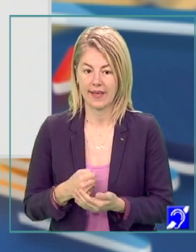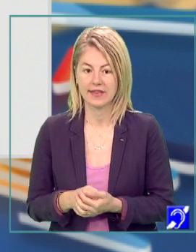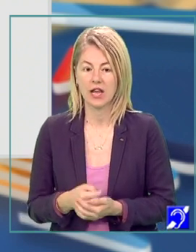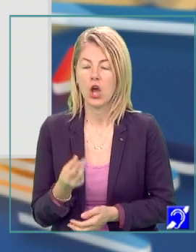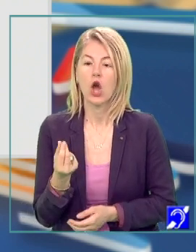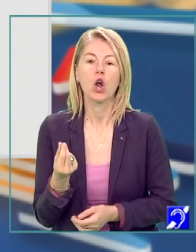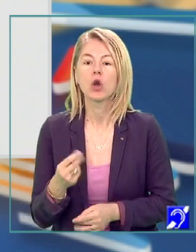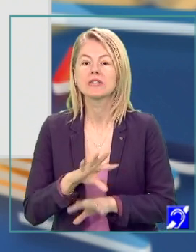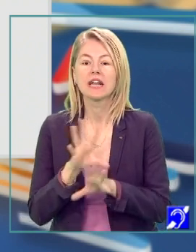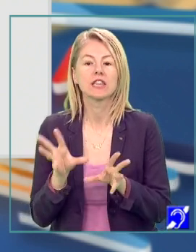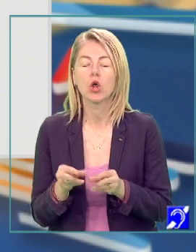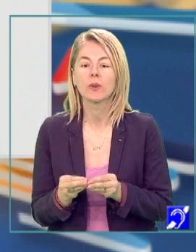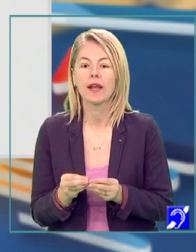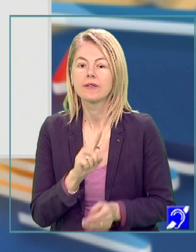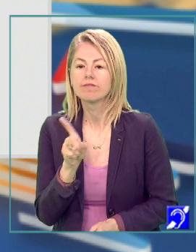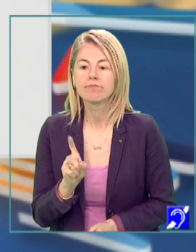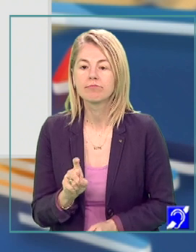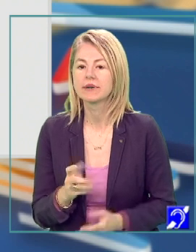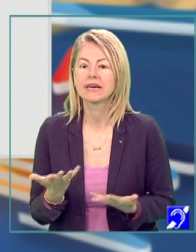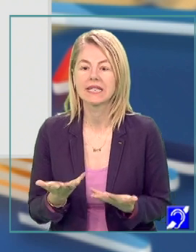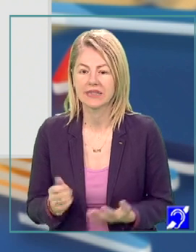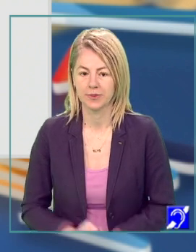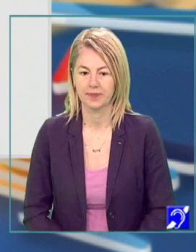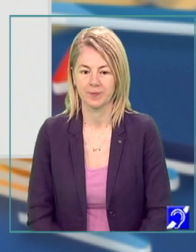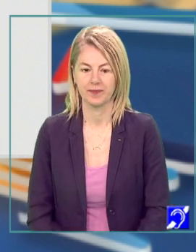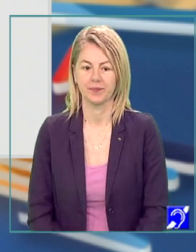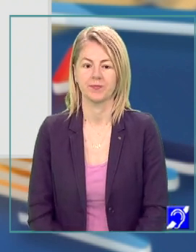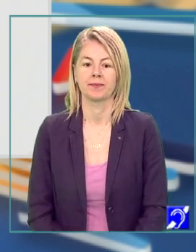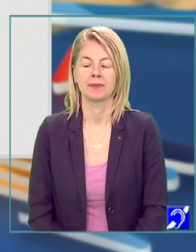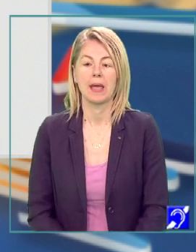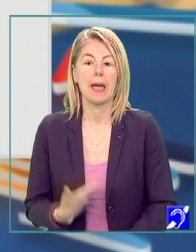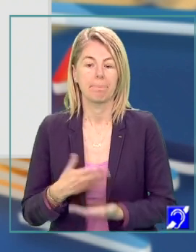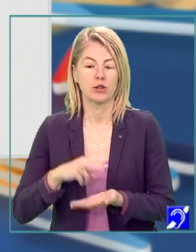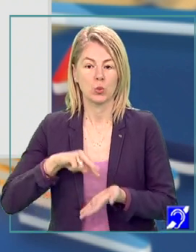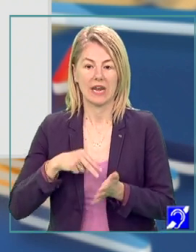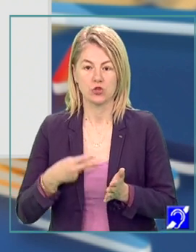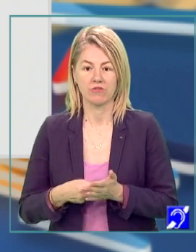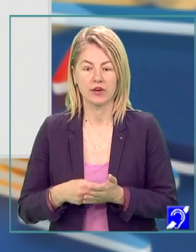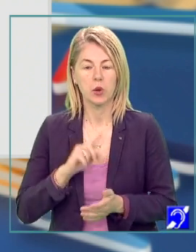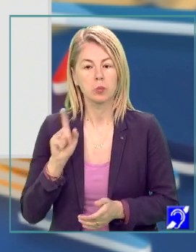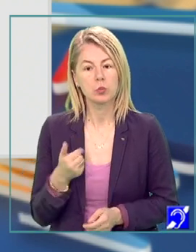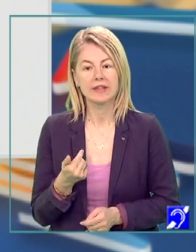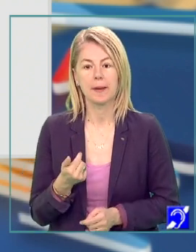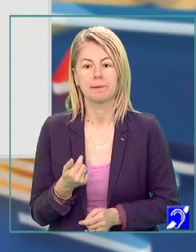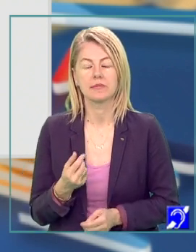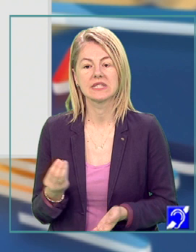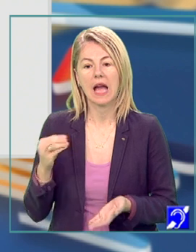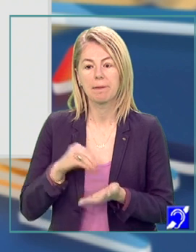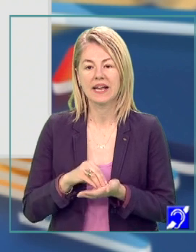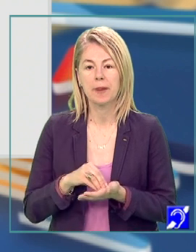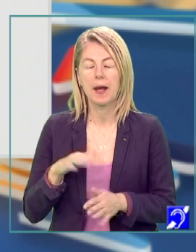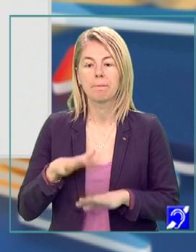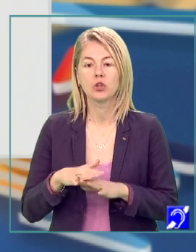dintre aceste caiete costă în total câți lei? Pentru rezolvare putem să aplicăm